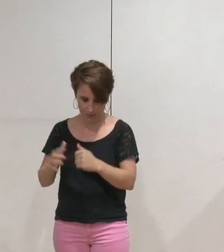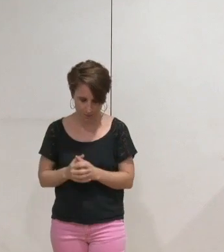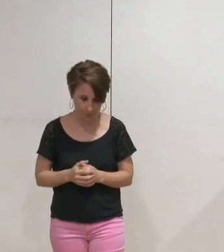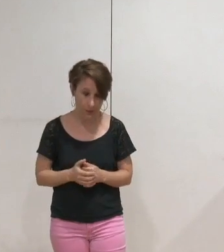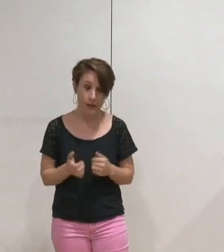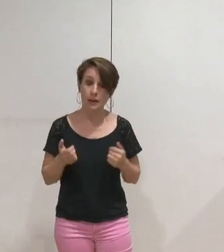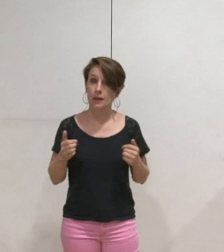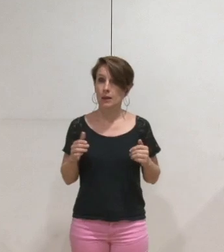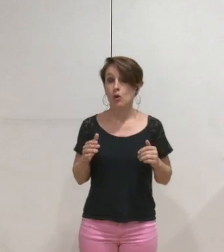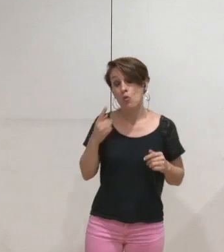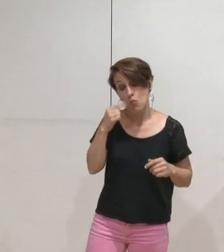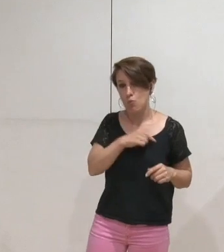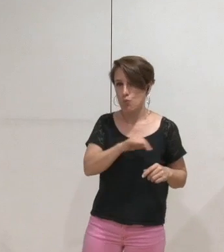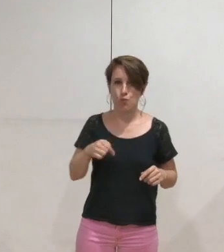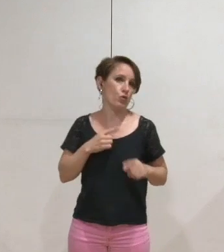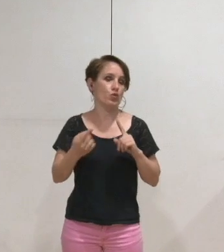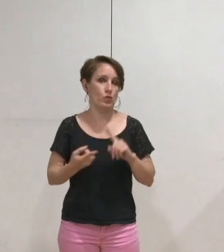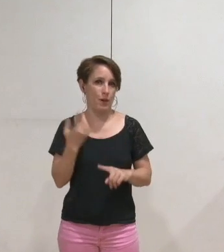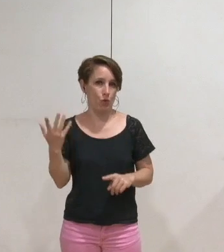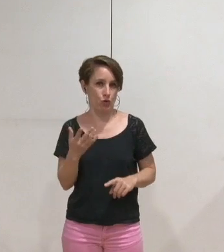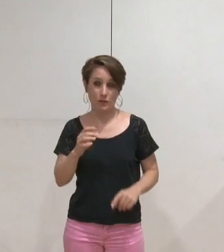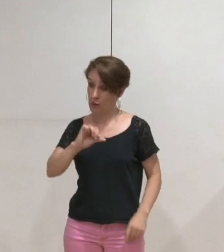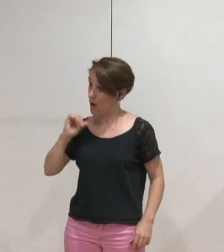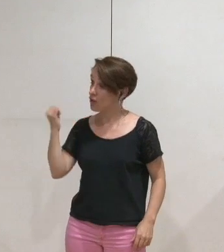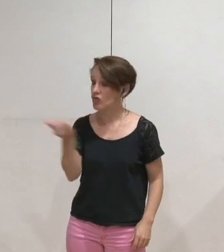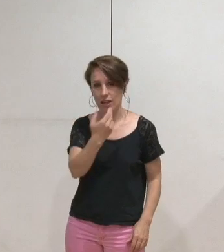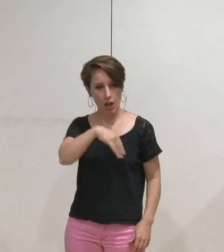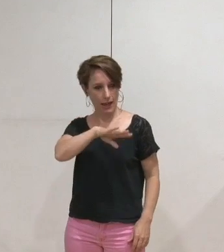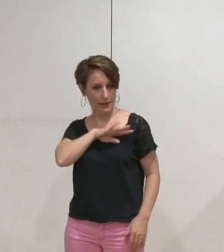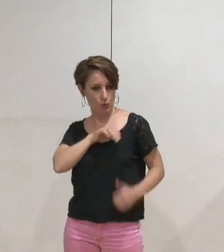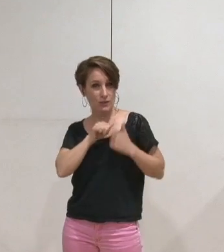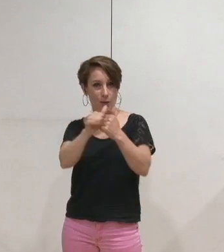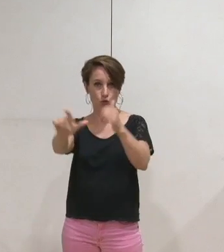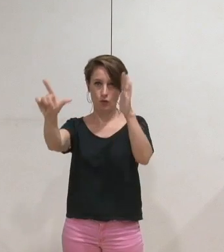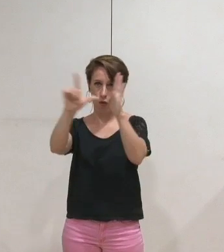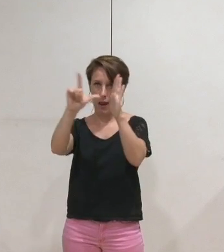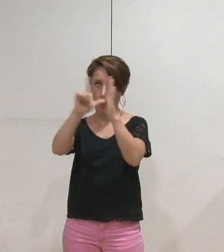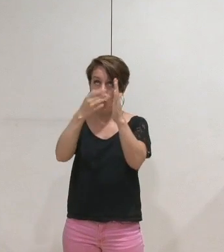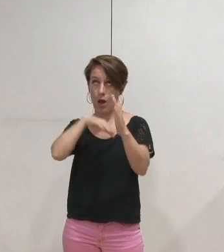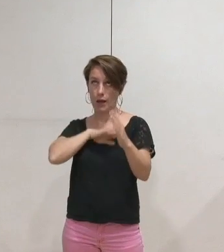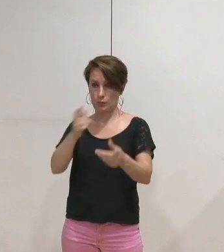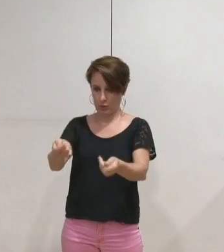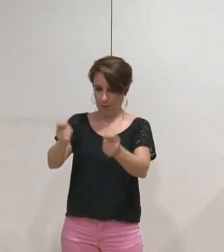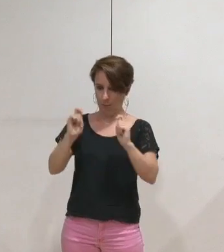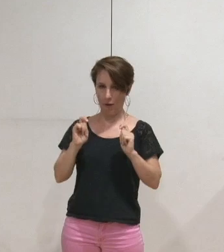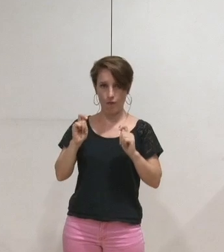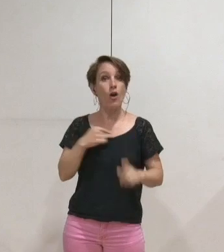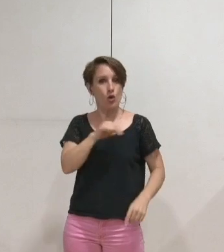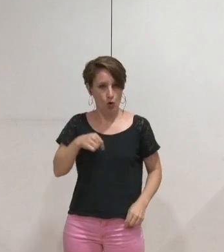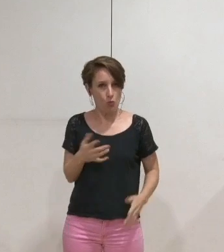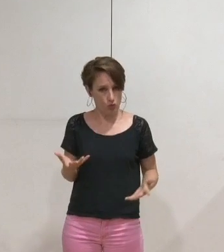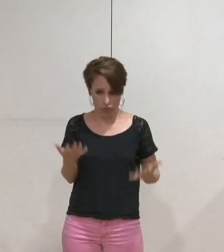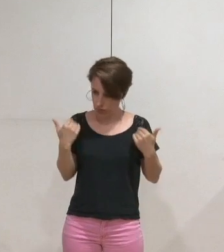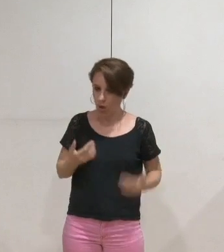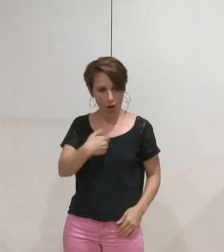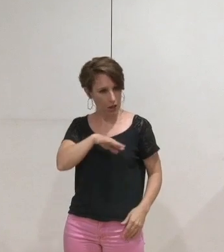assume les responsabilités que lui donne la loi nous assumons les responsabilités que nous donne la loi et nous demandons à